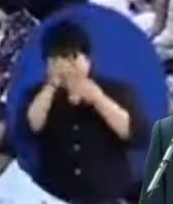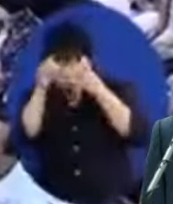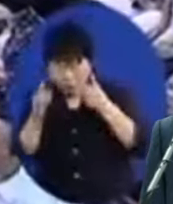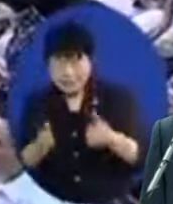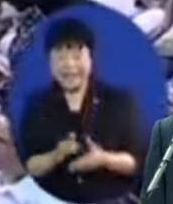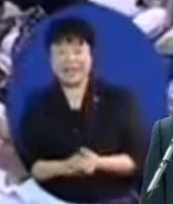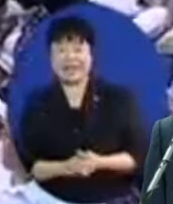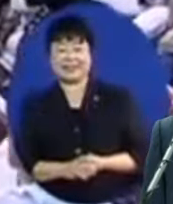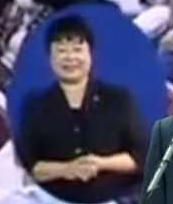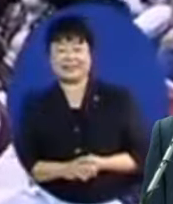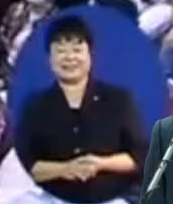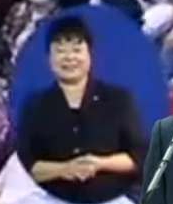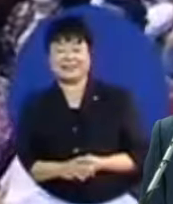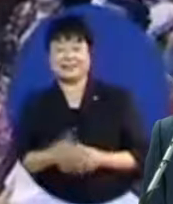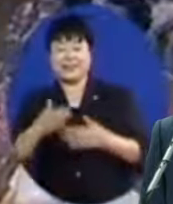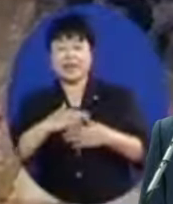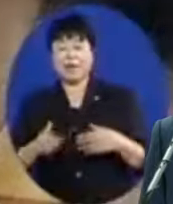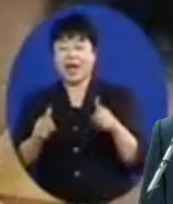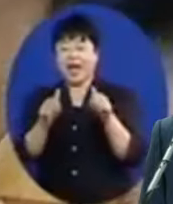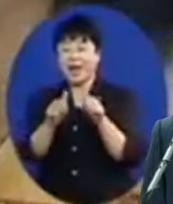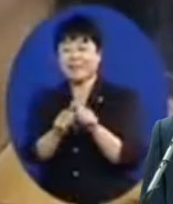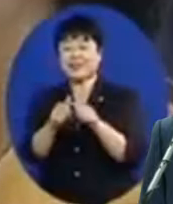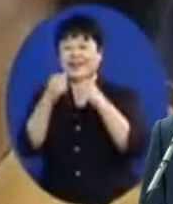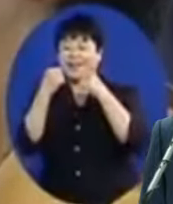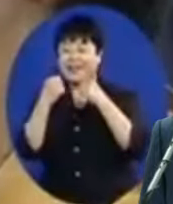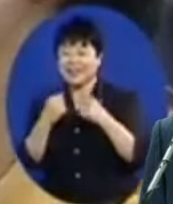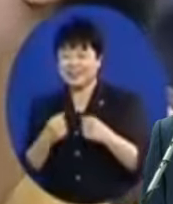일평생 나와 같이 계십니다.